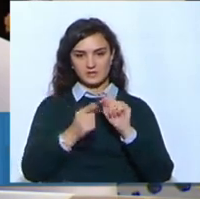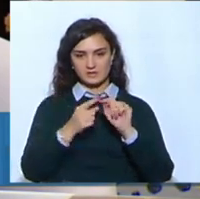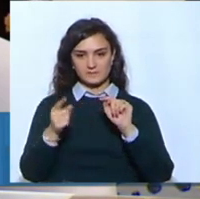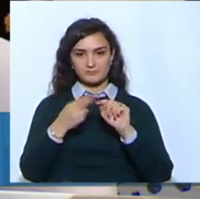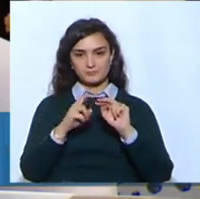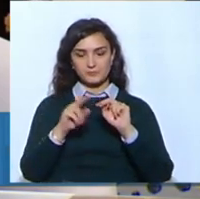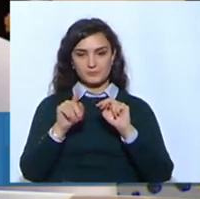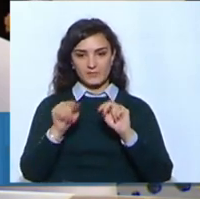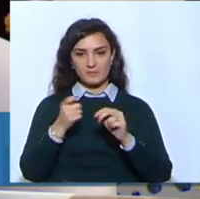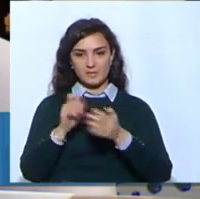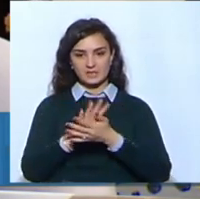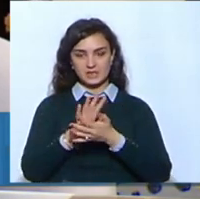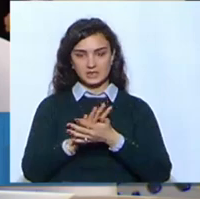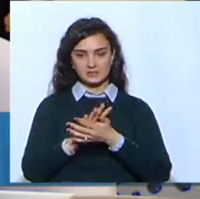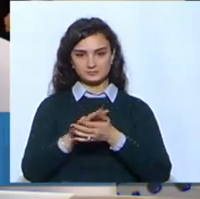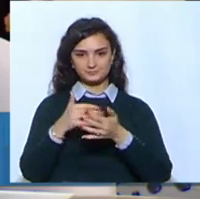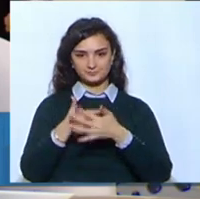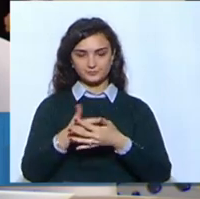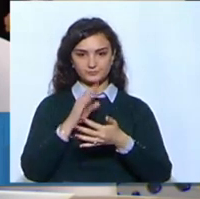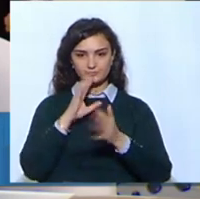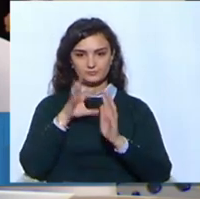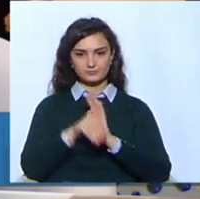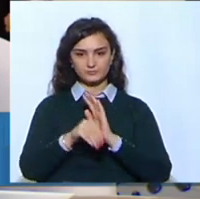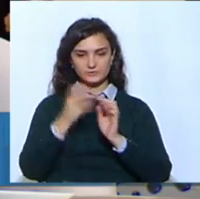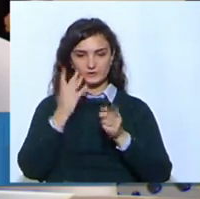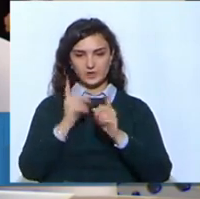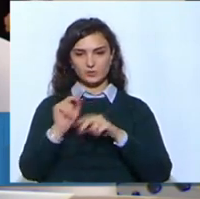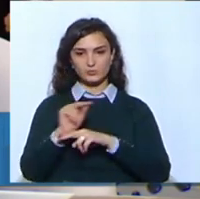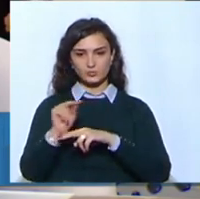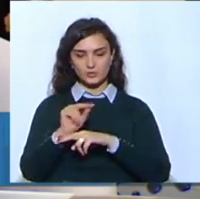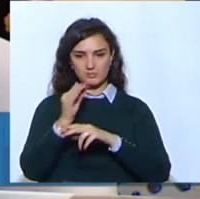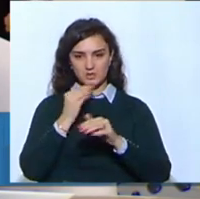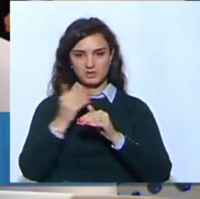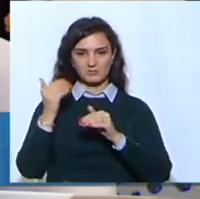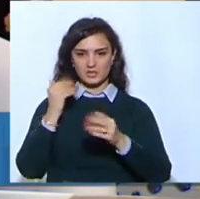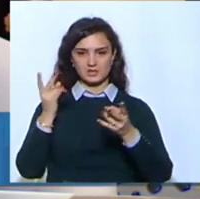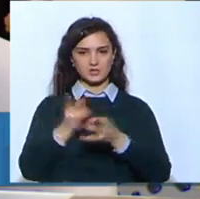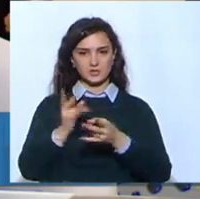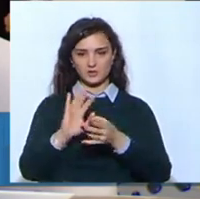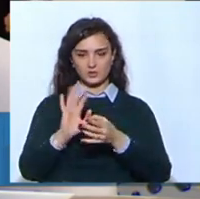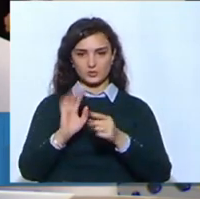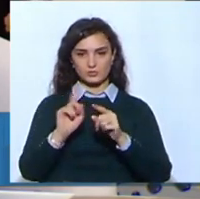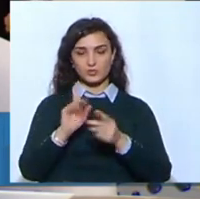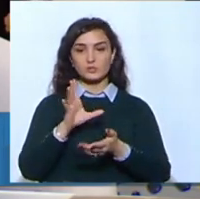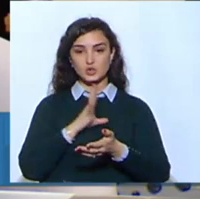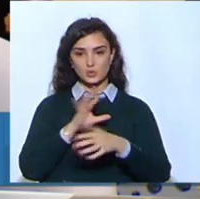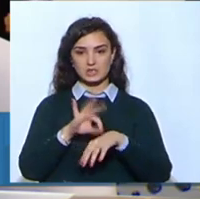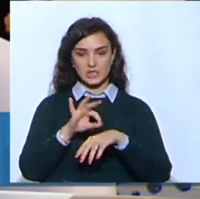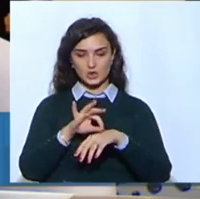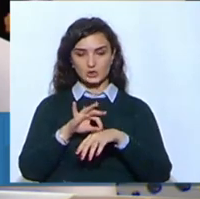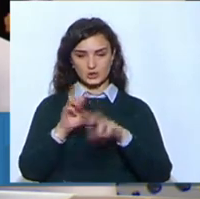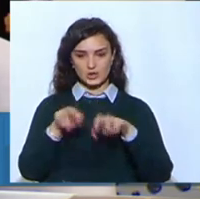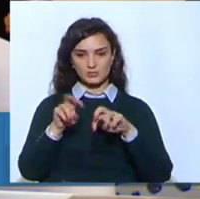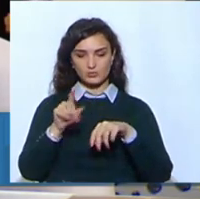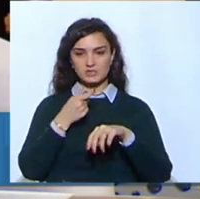ეს ამ ბაქტერიის არსებობა ორსულ ქალში რეალურად მკურნალობას მანამდე არ საჭიროებს. ანუ რომც იყოს დიაგნოსტირებული,